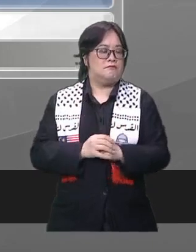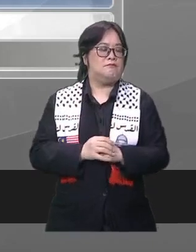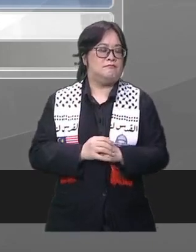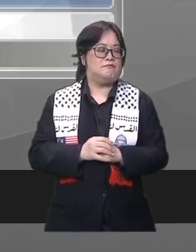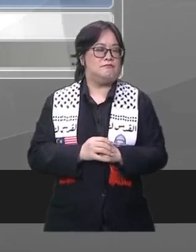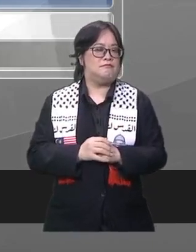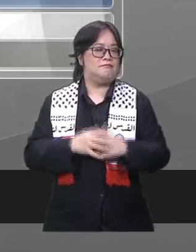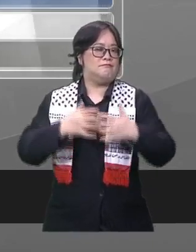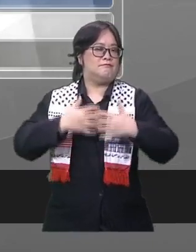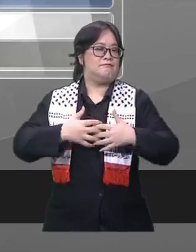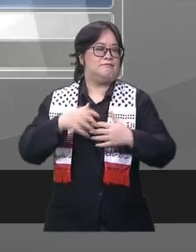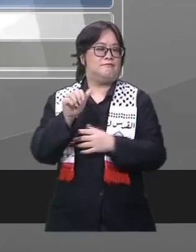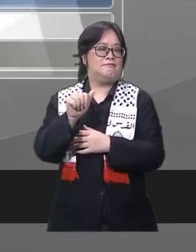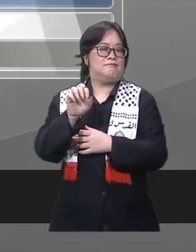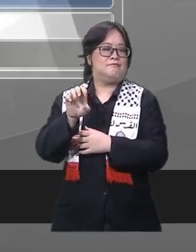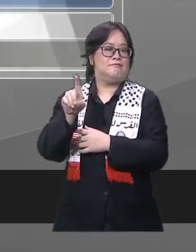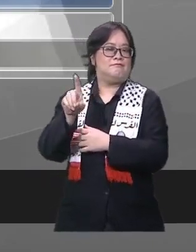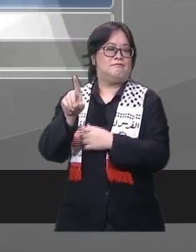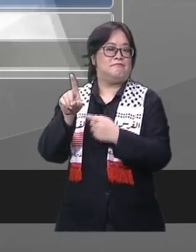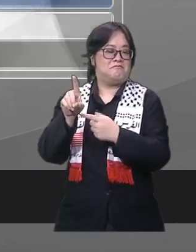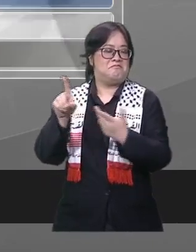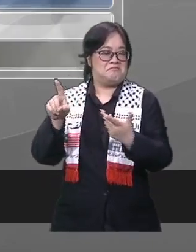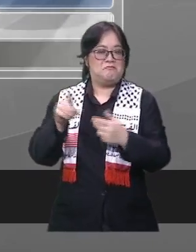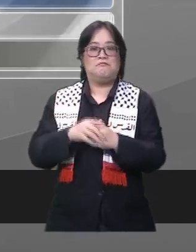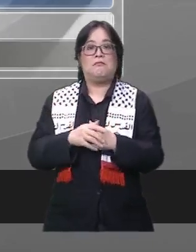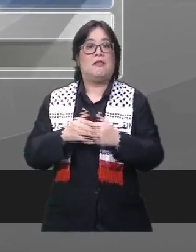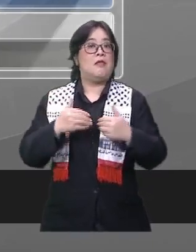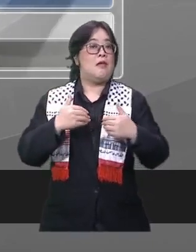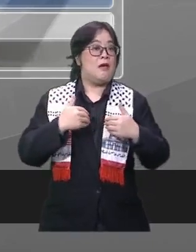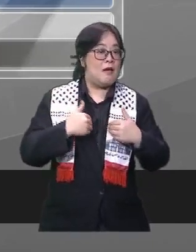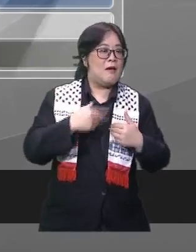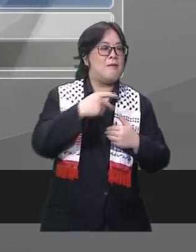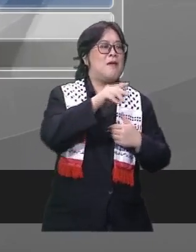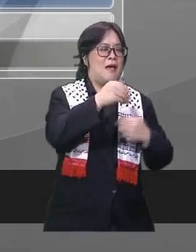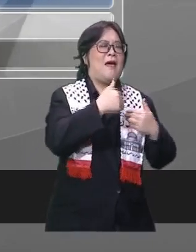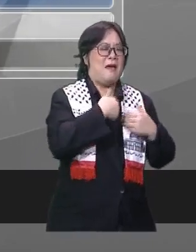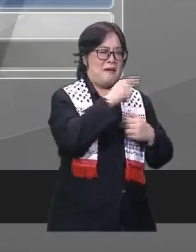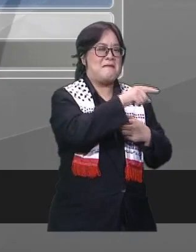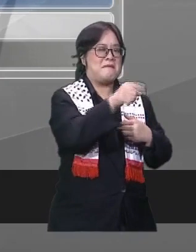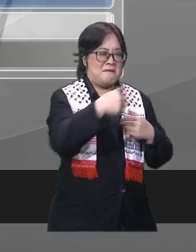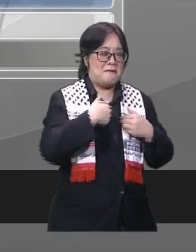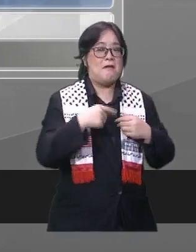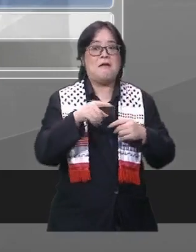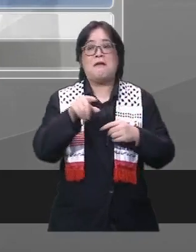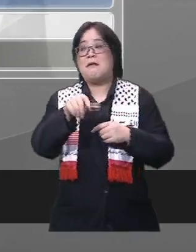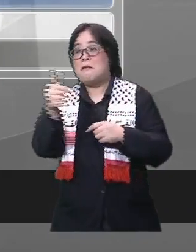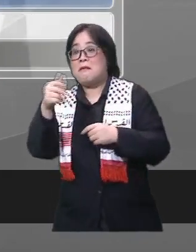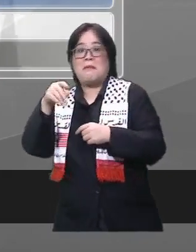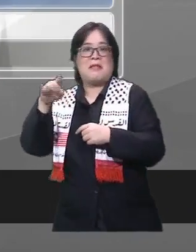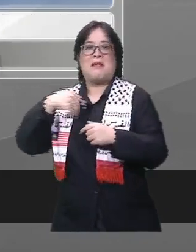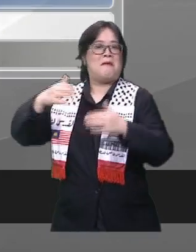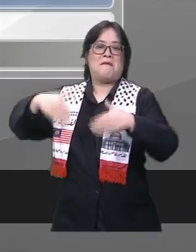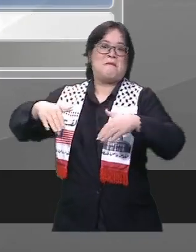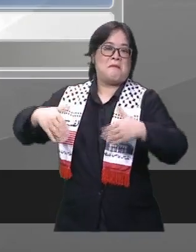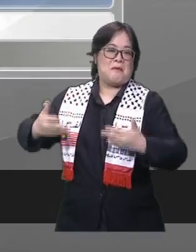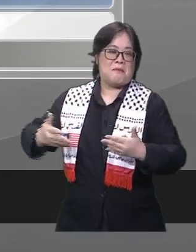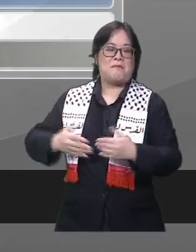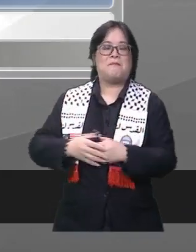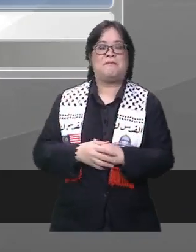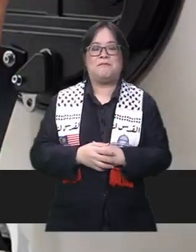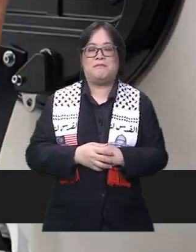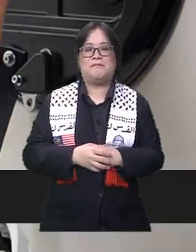yang AED itu, untuk pastikan ada PBT yang sudah ada syarat, tetapi bukan semua PBT ada syarat